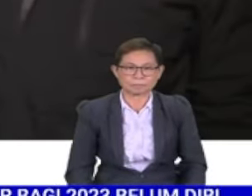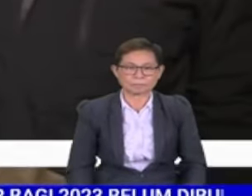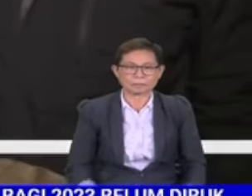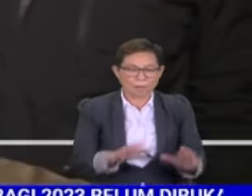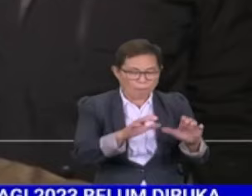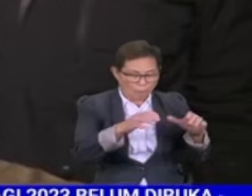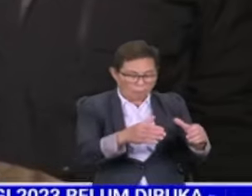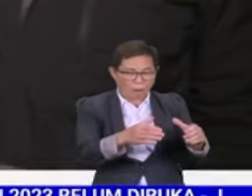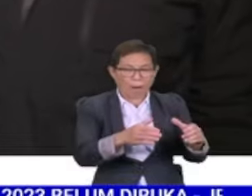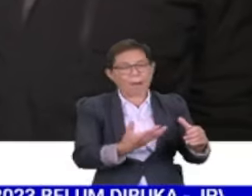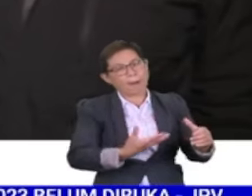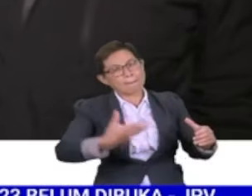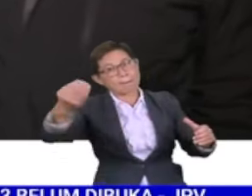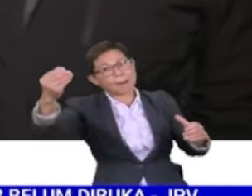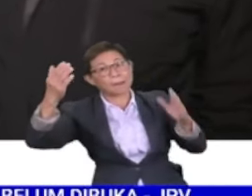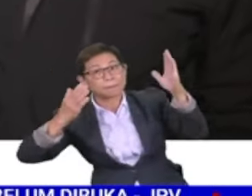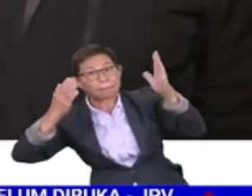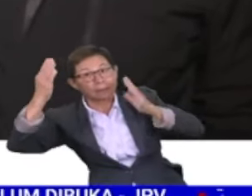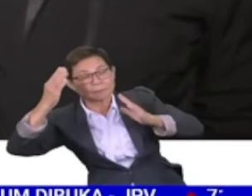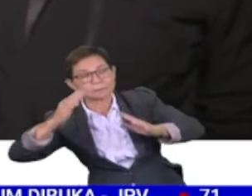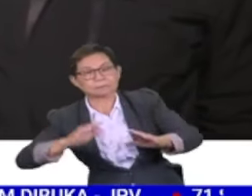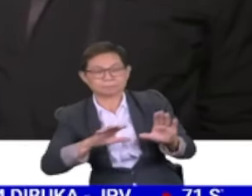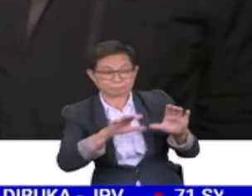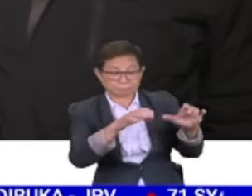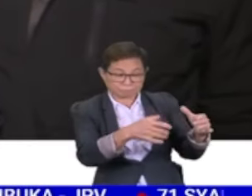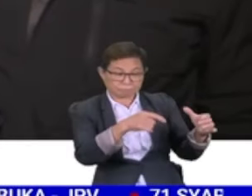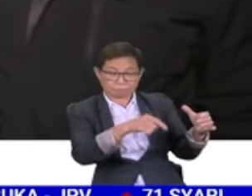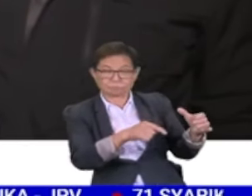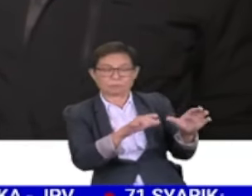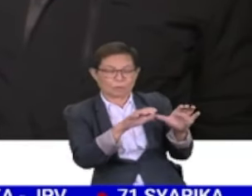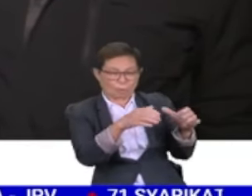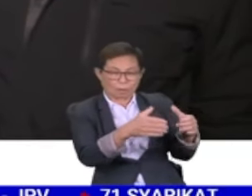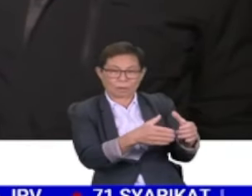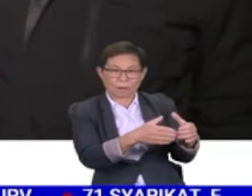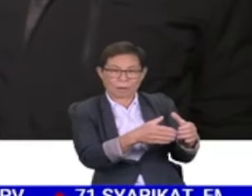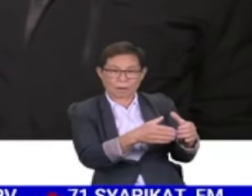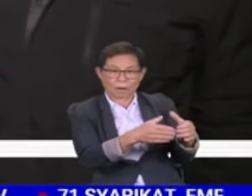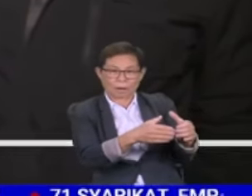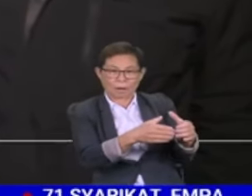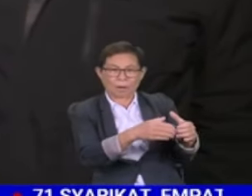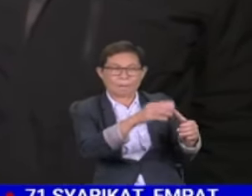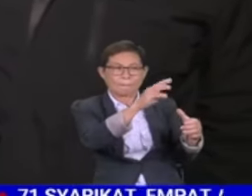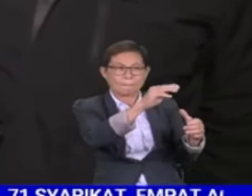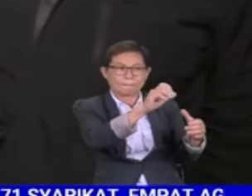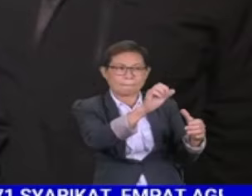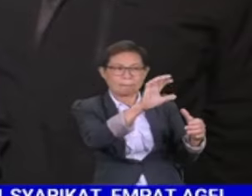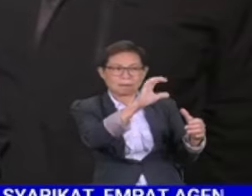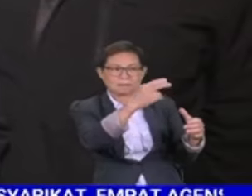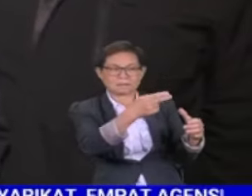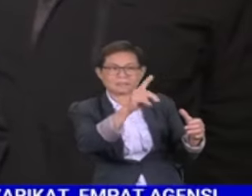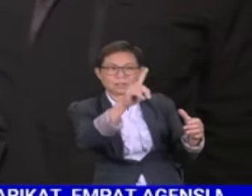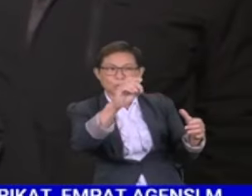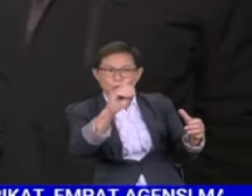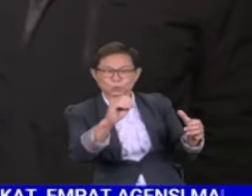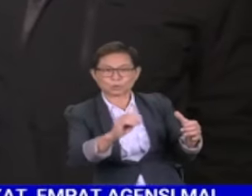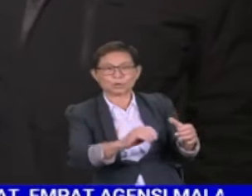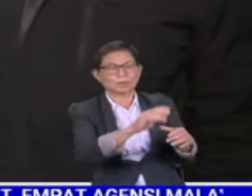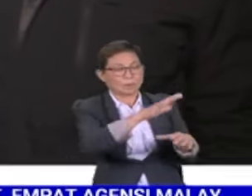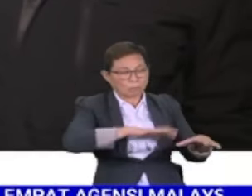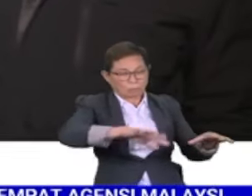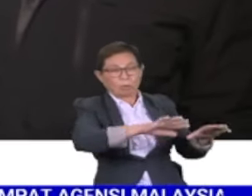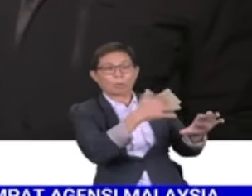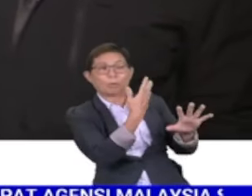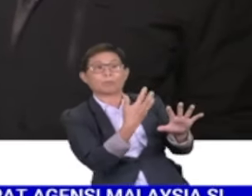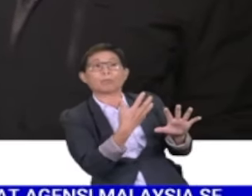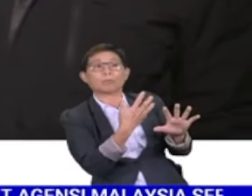Pasukan yang akan kembali ke tanah air adalah pasukan MAS 10 seramai 70